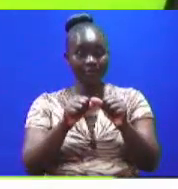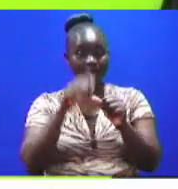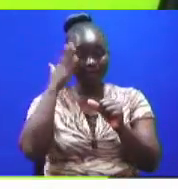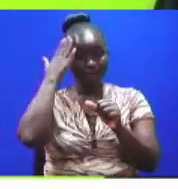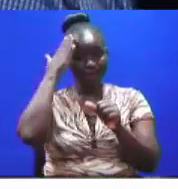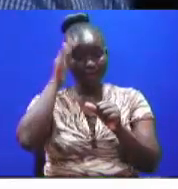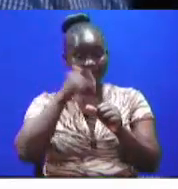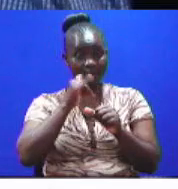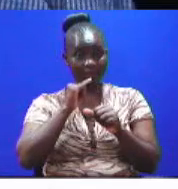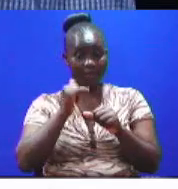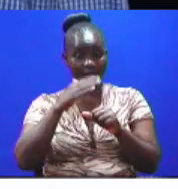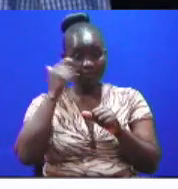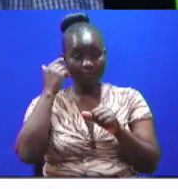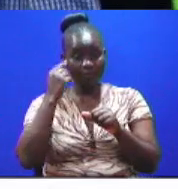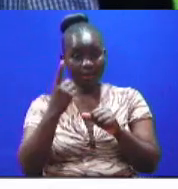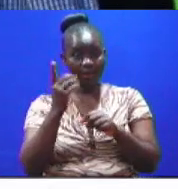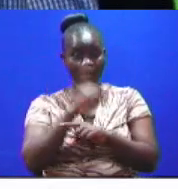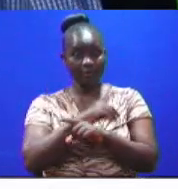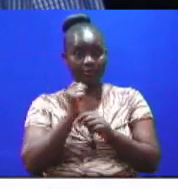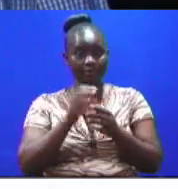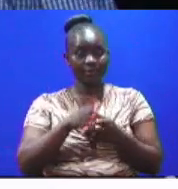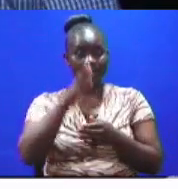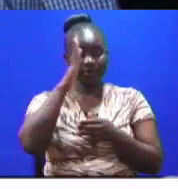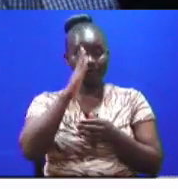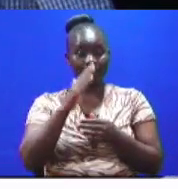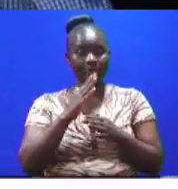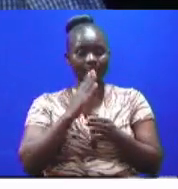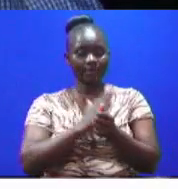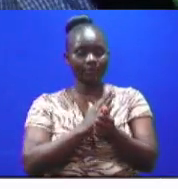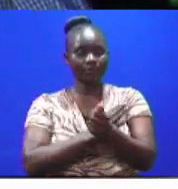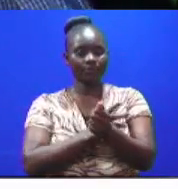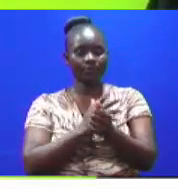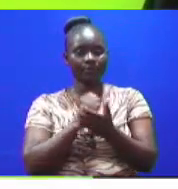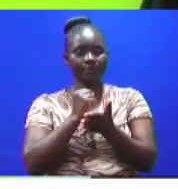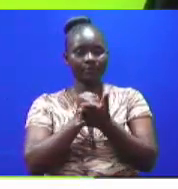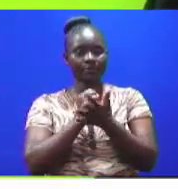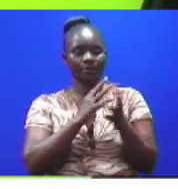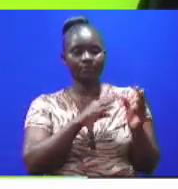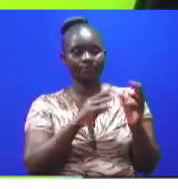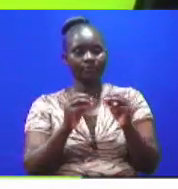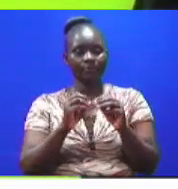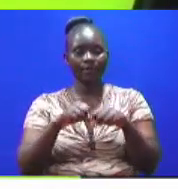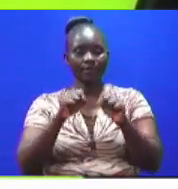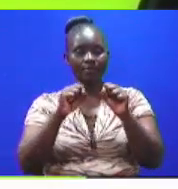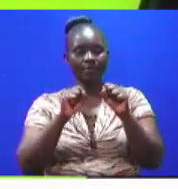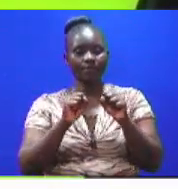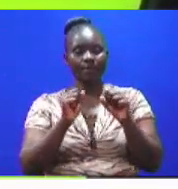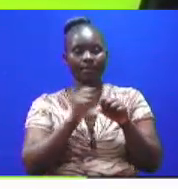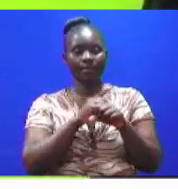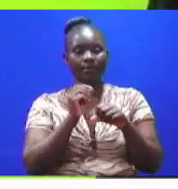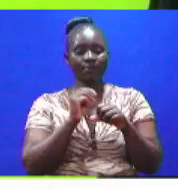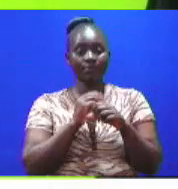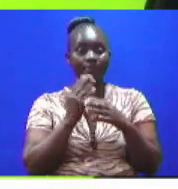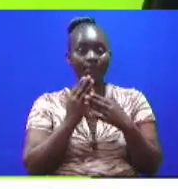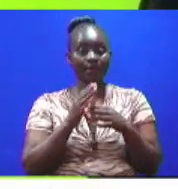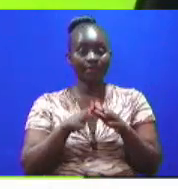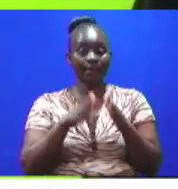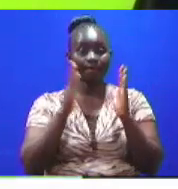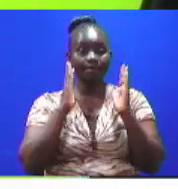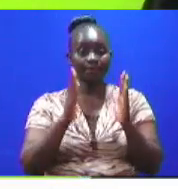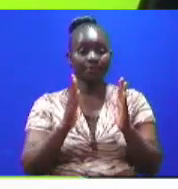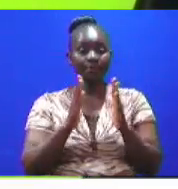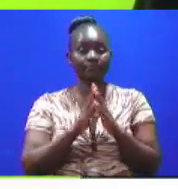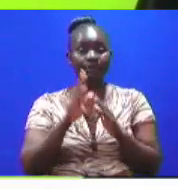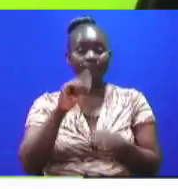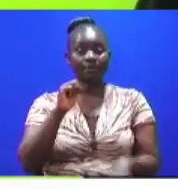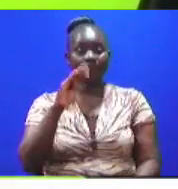tukeri mo. Nyasage na wa konya na inu mo improve kuru wa sese stage ya boda boda. Iri indi mwunya are kove gente kene no ene kiruge kyo wa MCA